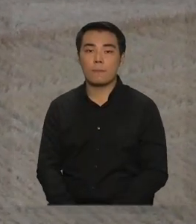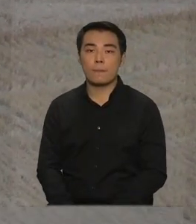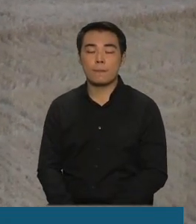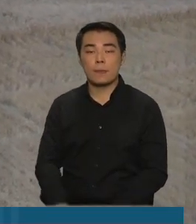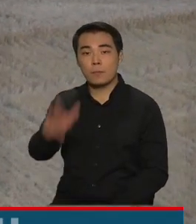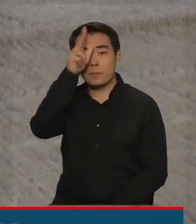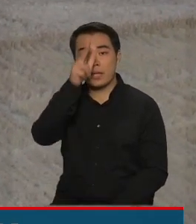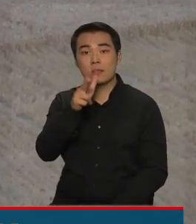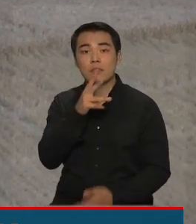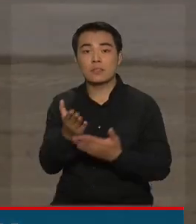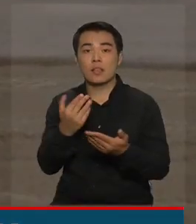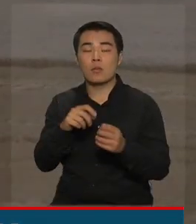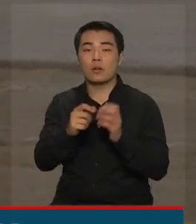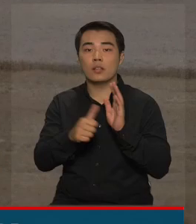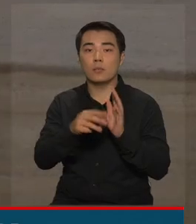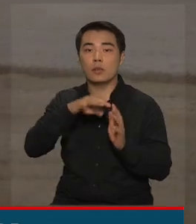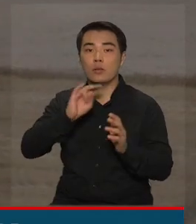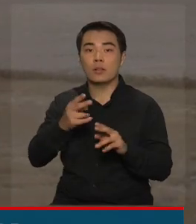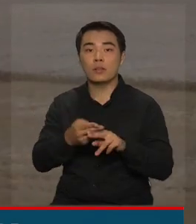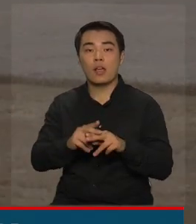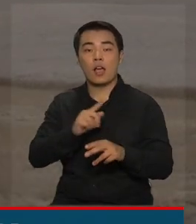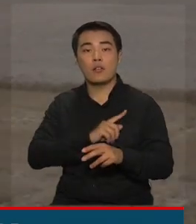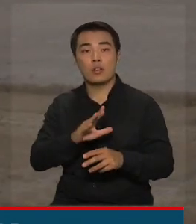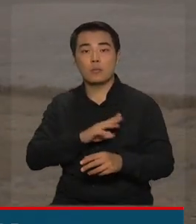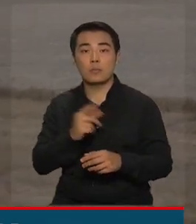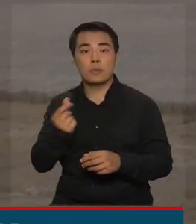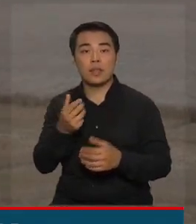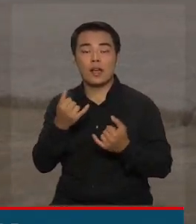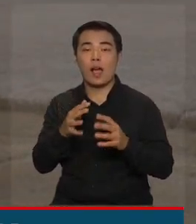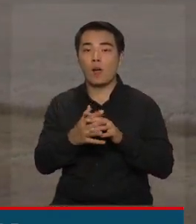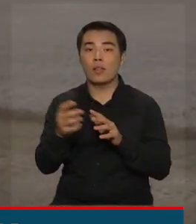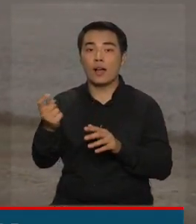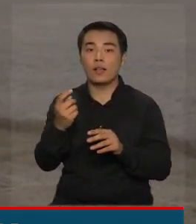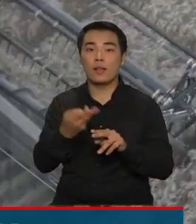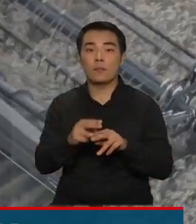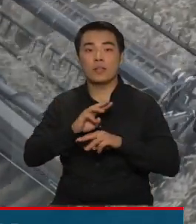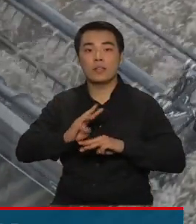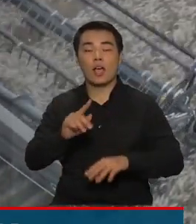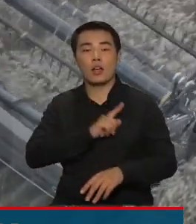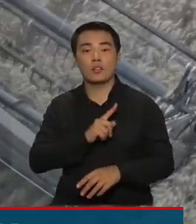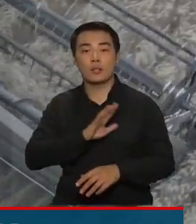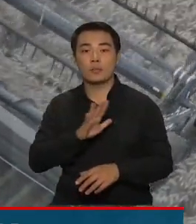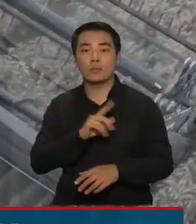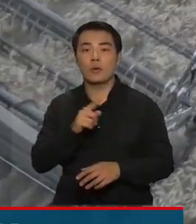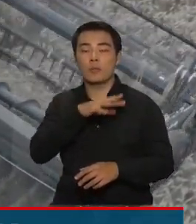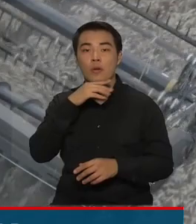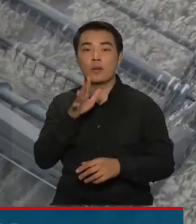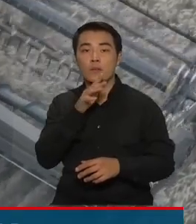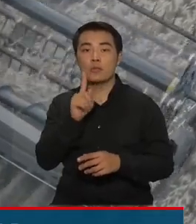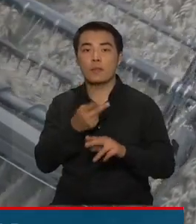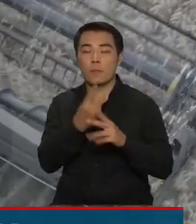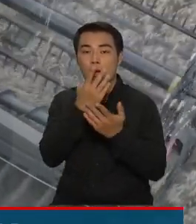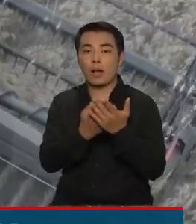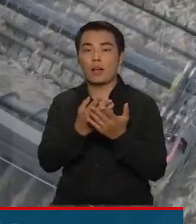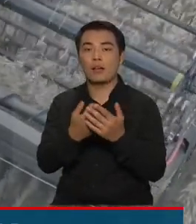ай бұрын 16 миллион тонна бидай орудан үміттедік. Бұл бұрынғы ауыл шаруашылығы министрінің болжамы болатын. Бірақ көп уақыт өтпесе де